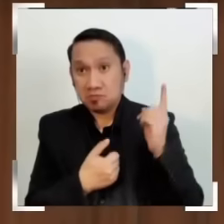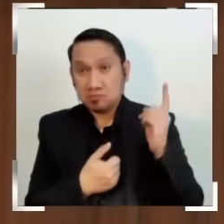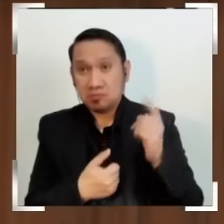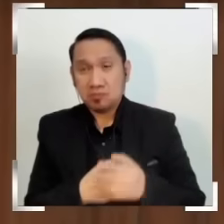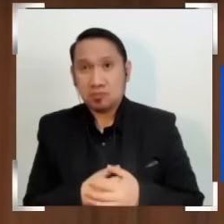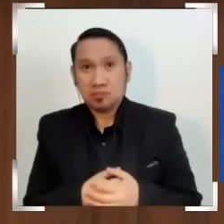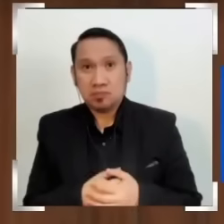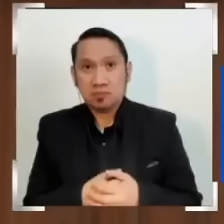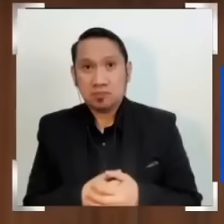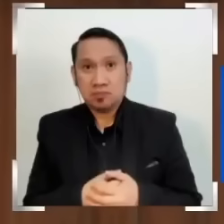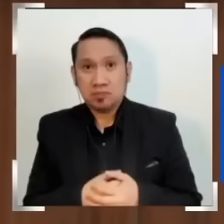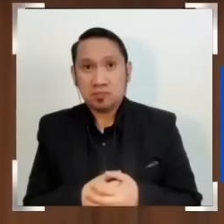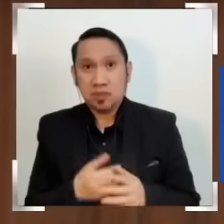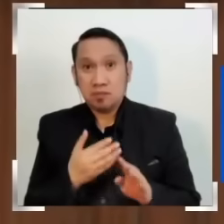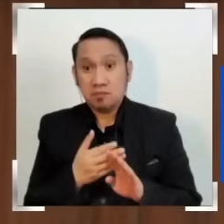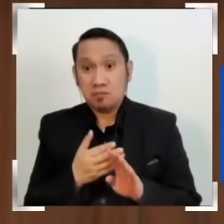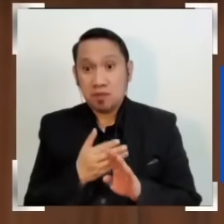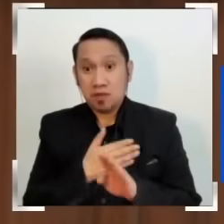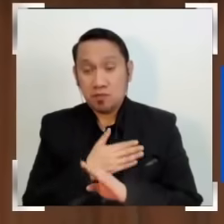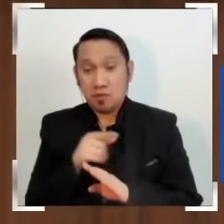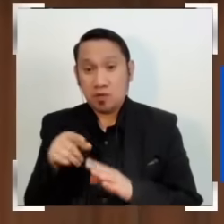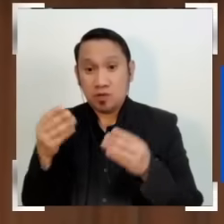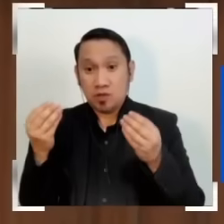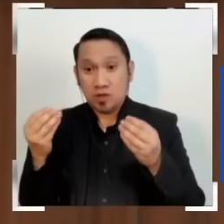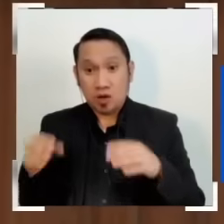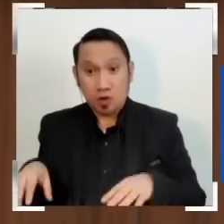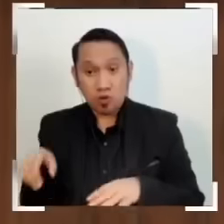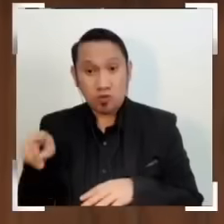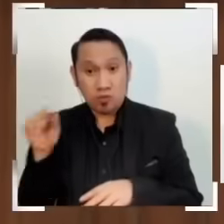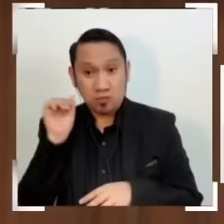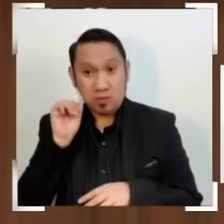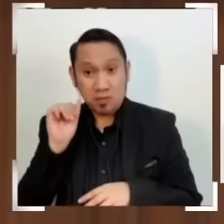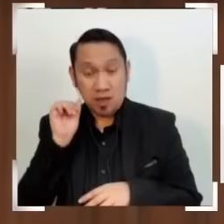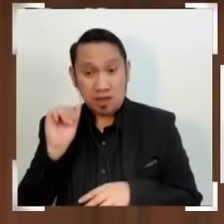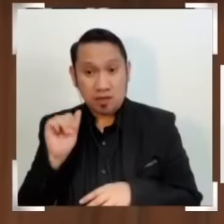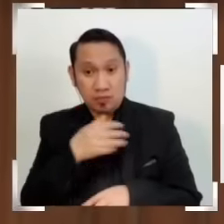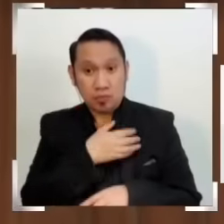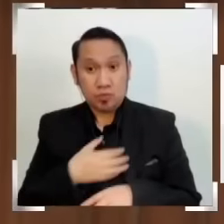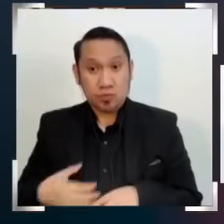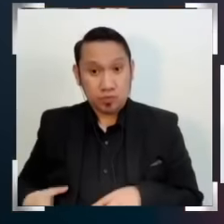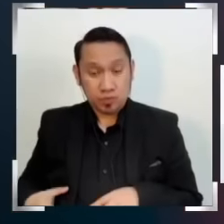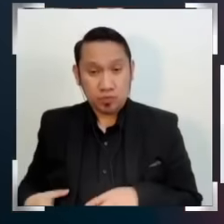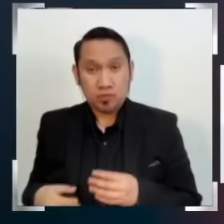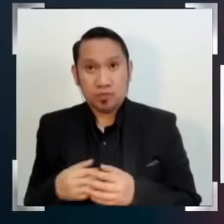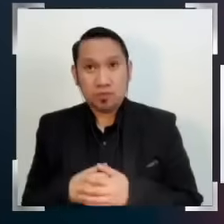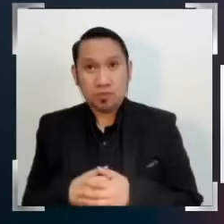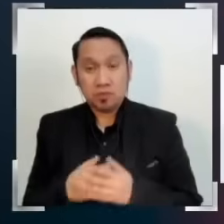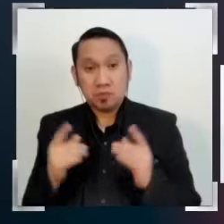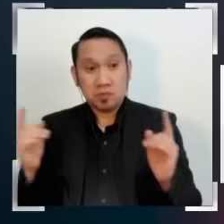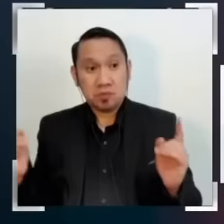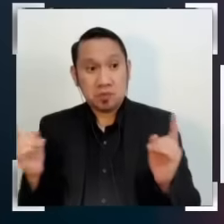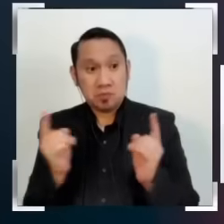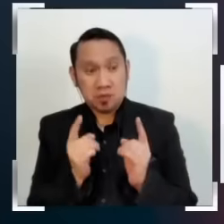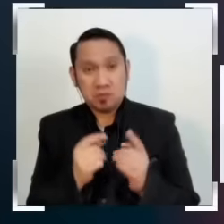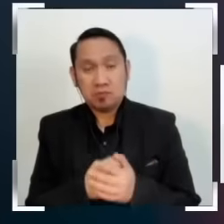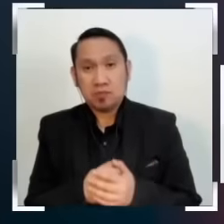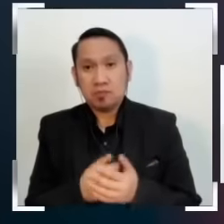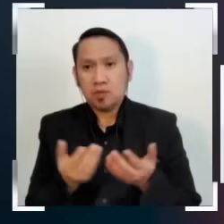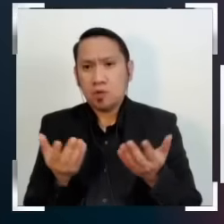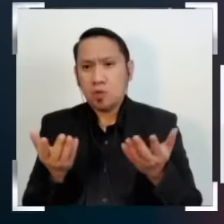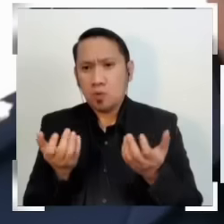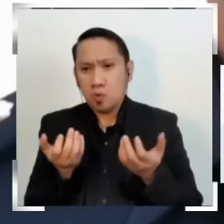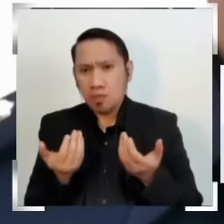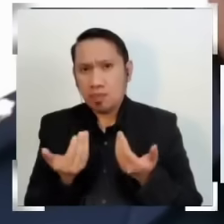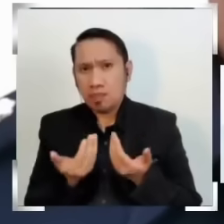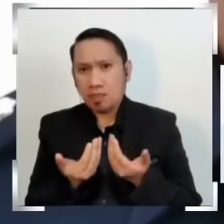before mawala, si Miss Camilon ay siya yung kakatagpuhin niya. Gusto na makipaghiwalay kay